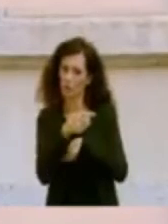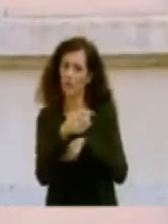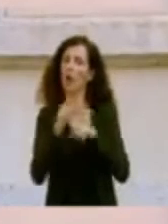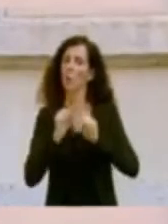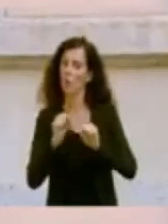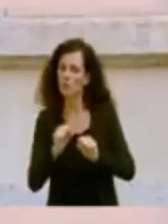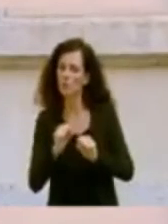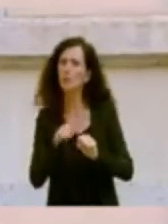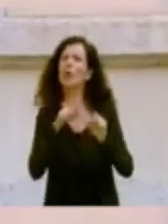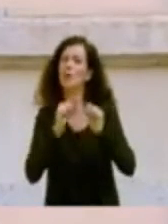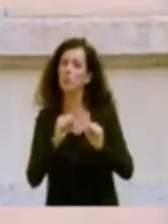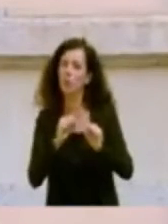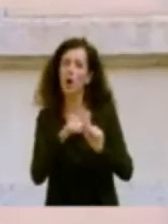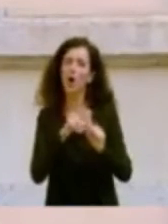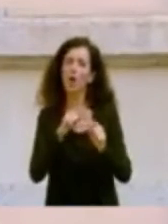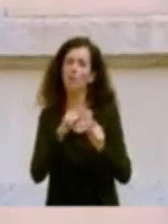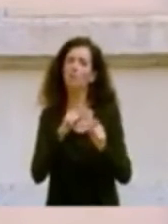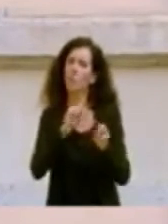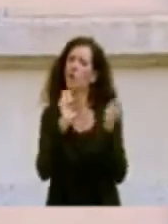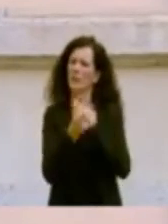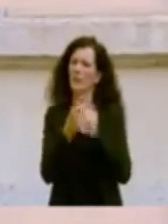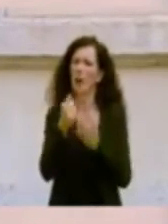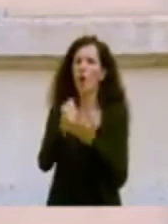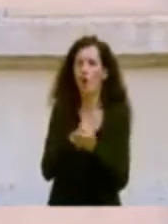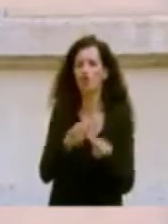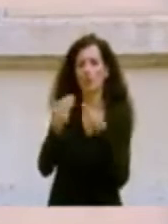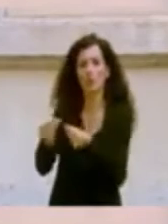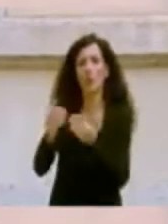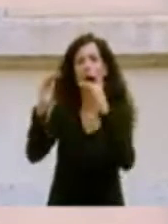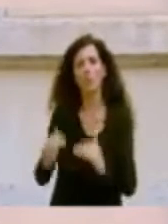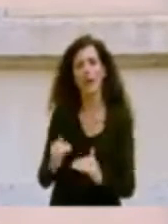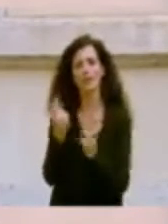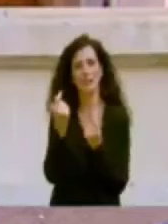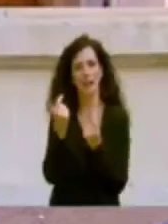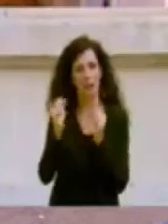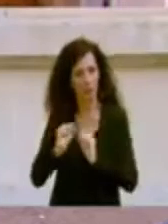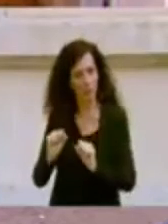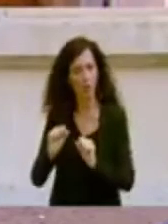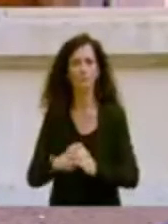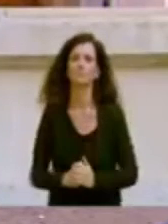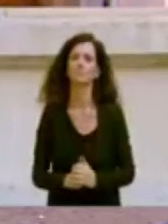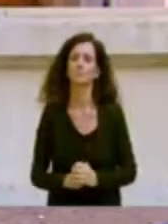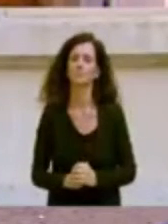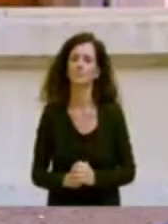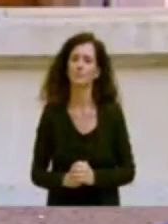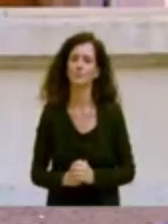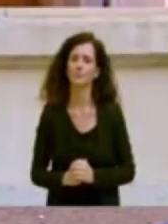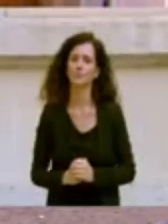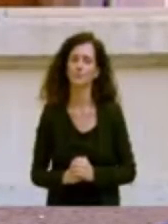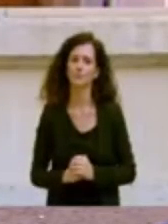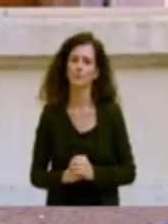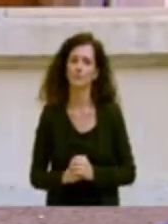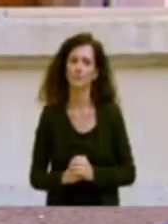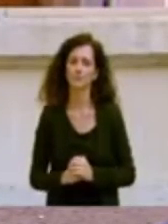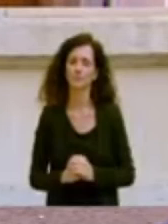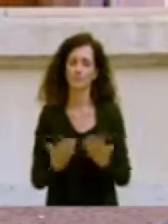modificare la concessione magari in peus con l'abbassamento delle tariffe per quanto riguarda la